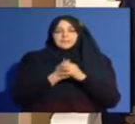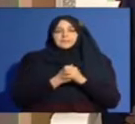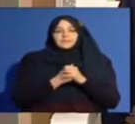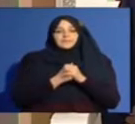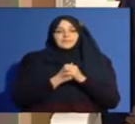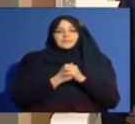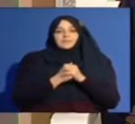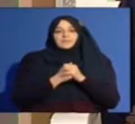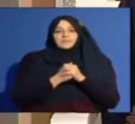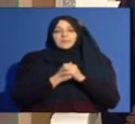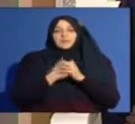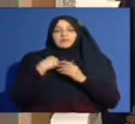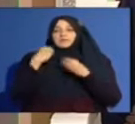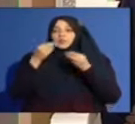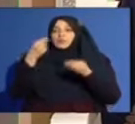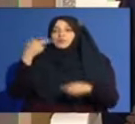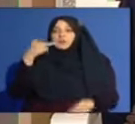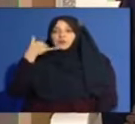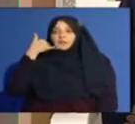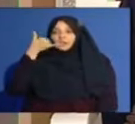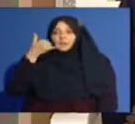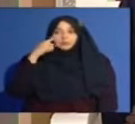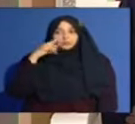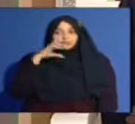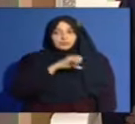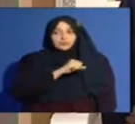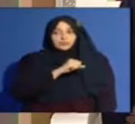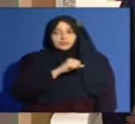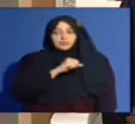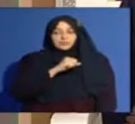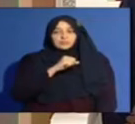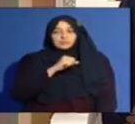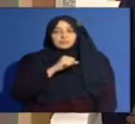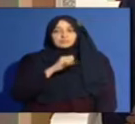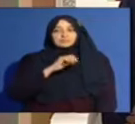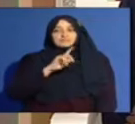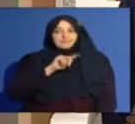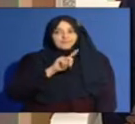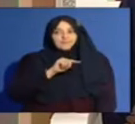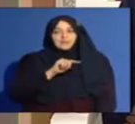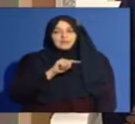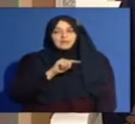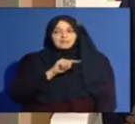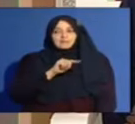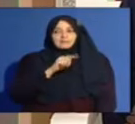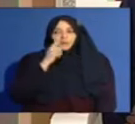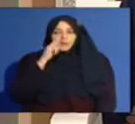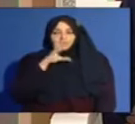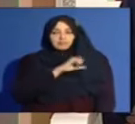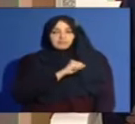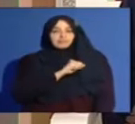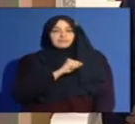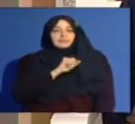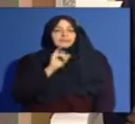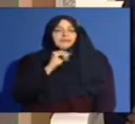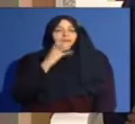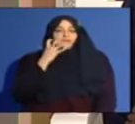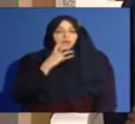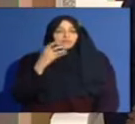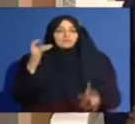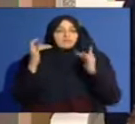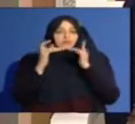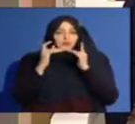الغربة، ونضع تحت تصرفكم أرقام الهاتف التي تشاهدونها في أسفل الشاشة لكل مغترب